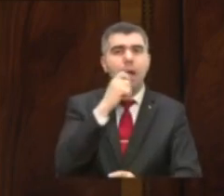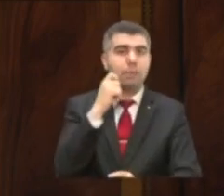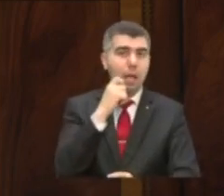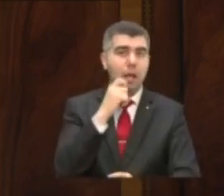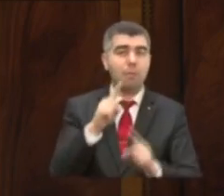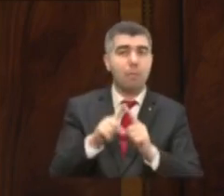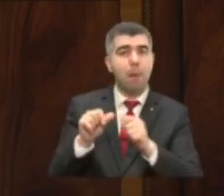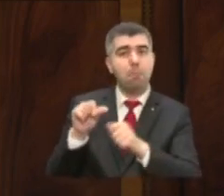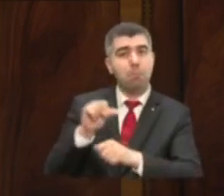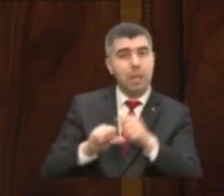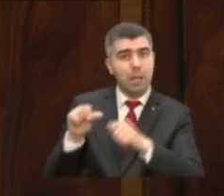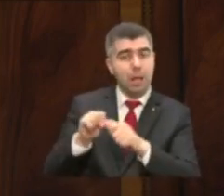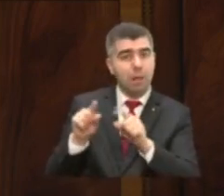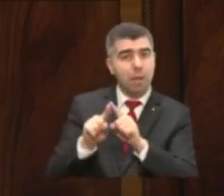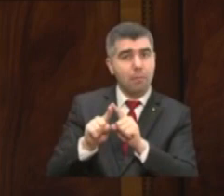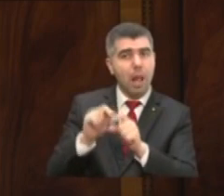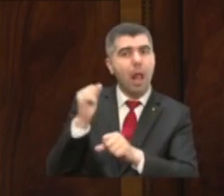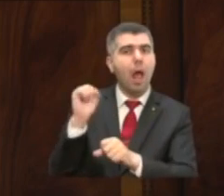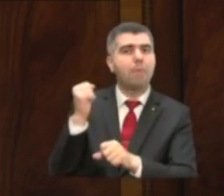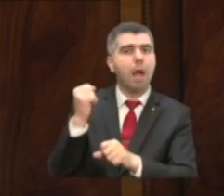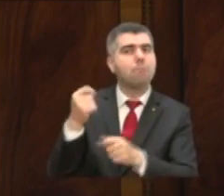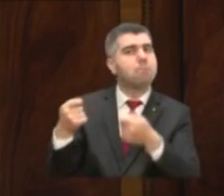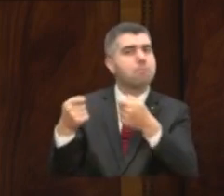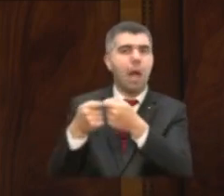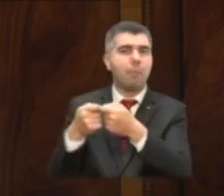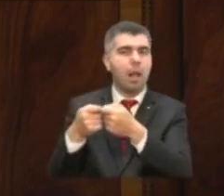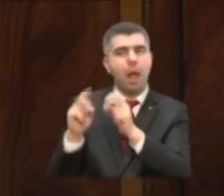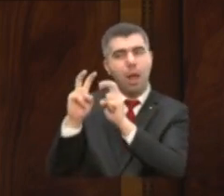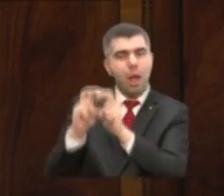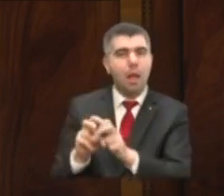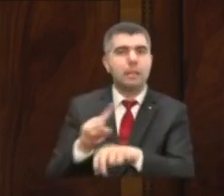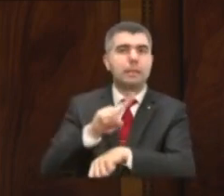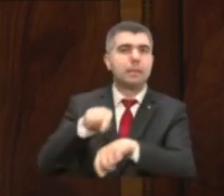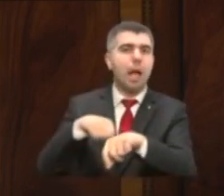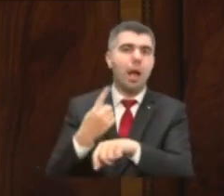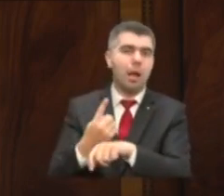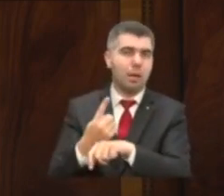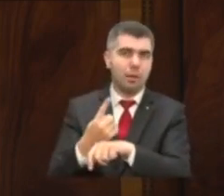تغيير فيه عما كان نشتغل به سنوات. هذا بالمناسبه هذا ماشي قرار فقط ديال الحكومه.